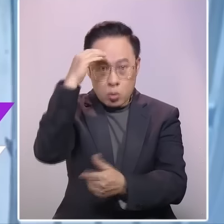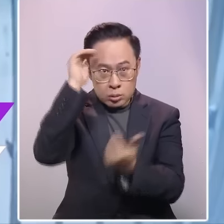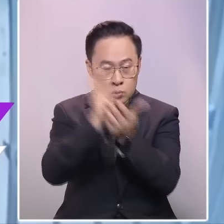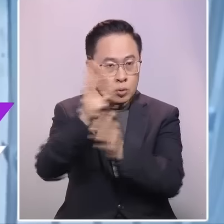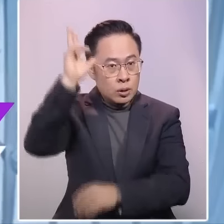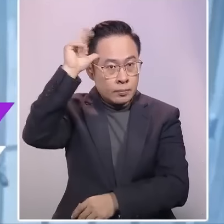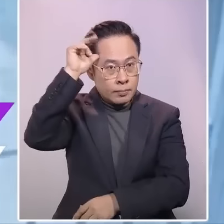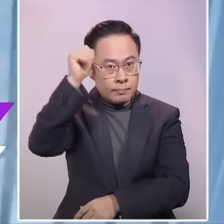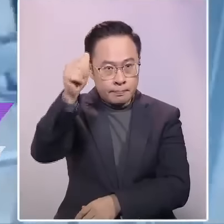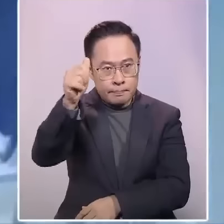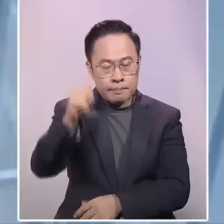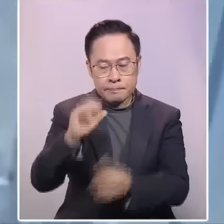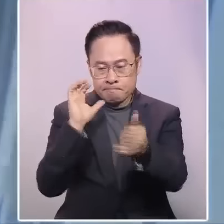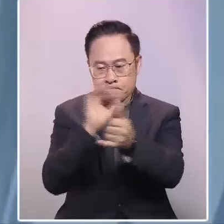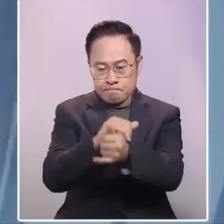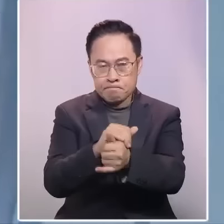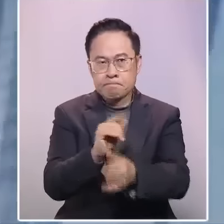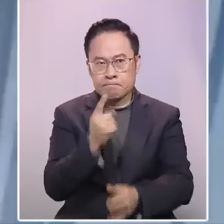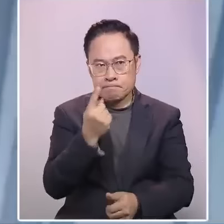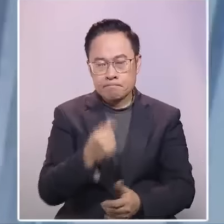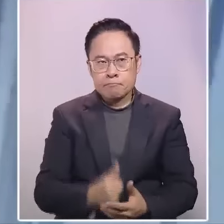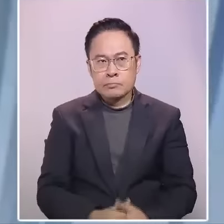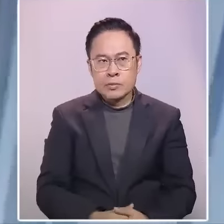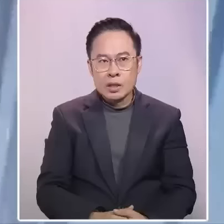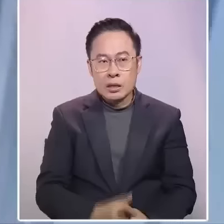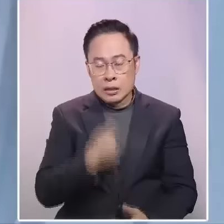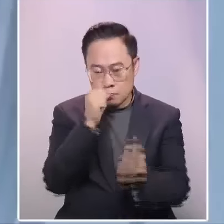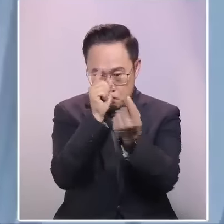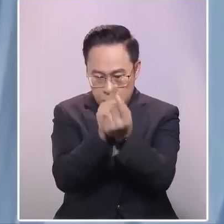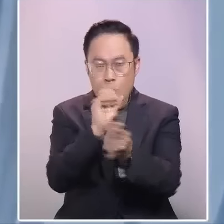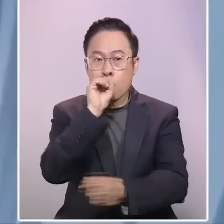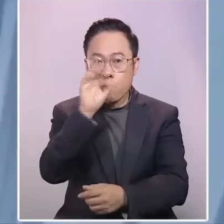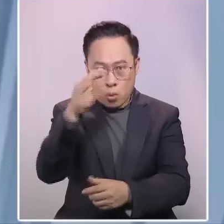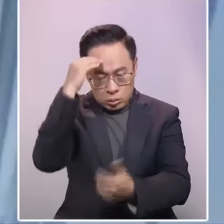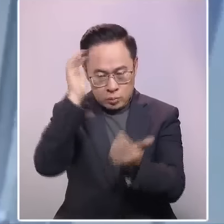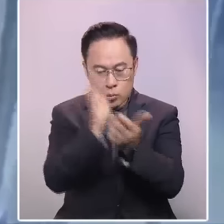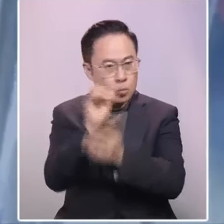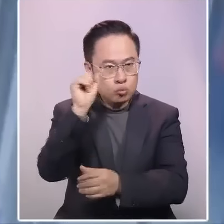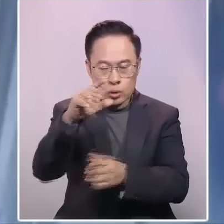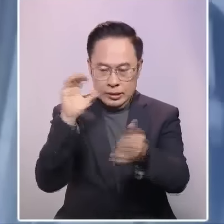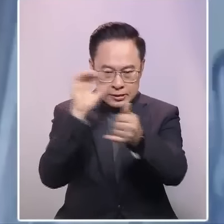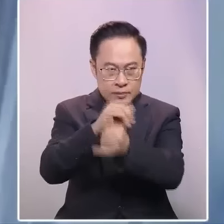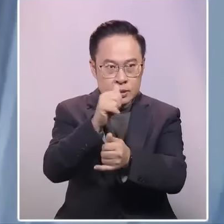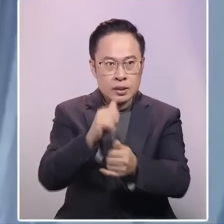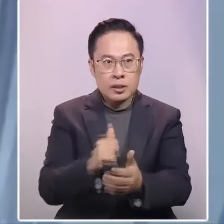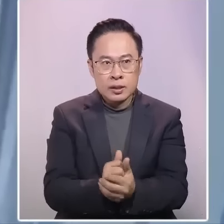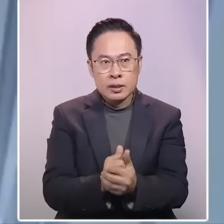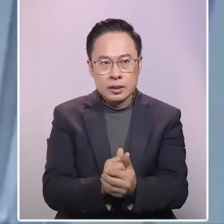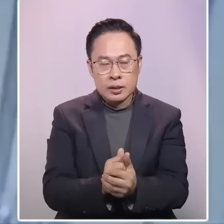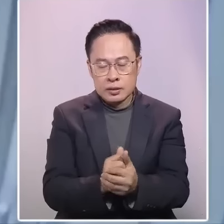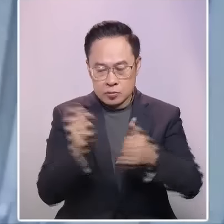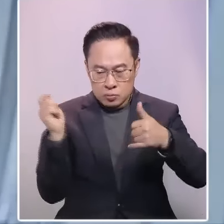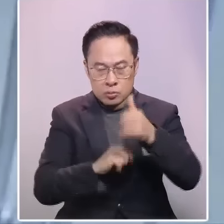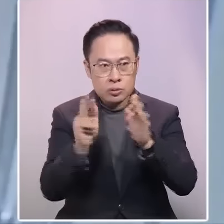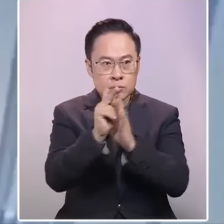ค่ะอ่ะหน้าตาประมาณนี้นะครับที่เห็นในวงจรปิดเนี่ยฮะใครที่พบเห็นก็สามารถแจ้งเจ้าหน้าที่ตำรวจให้ไปตามจับกุมตัวมาดำเนิน